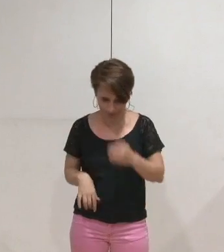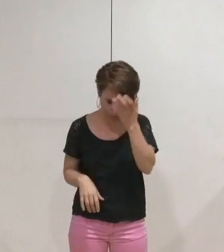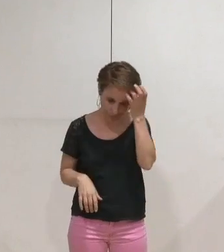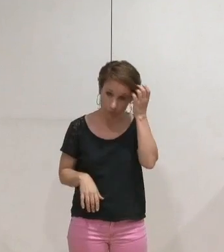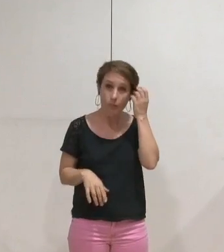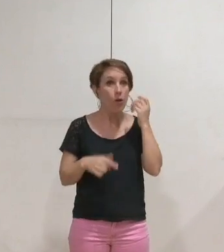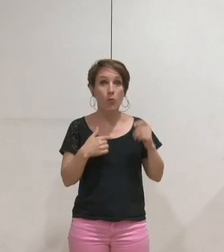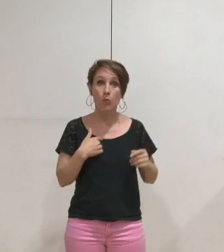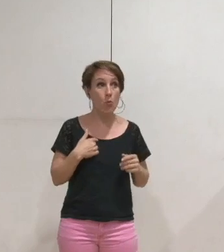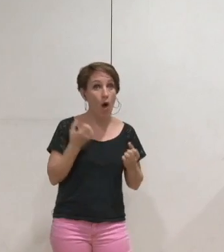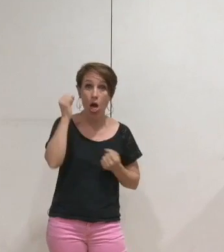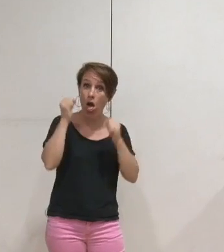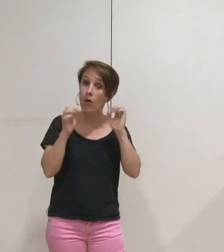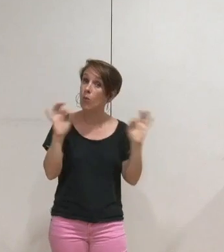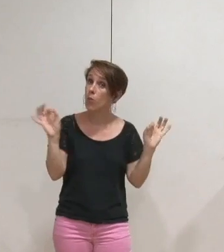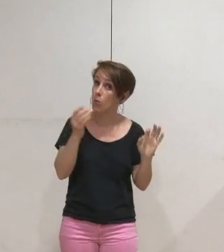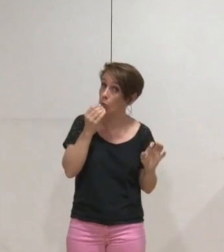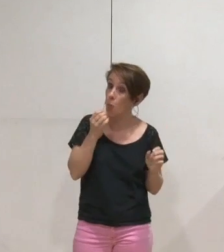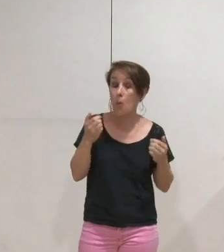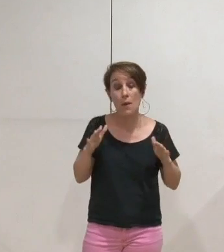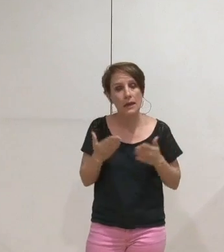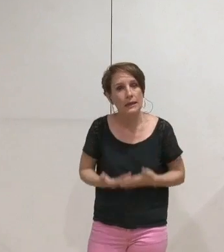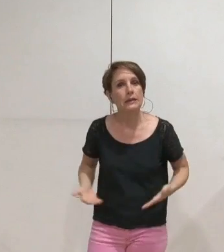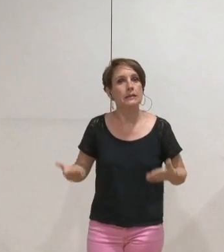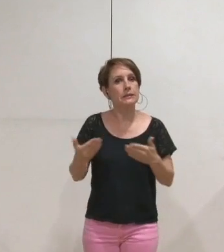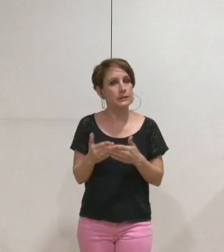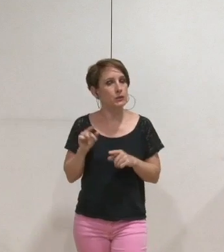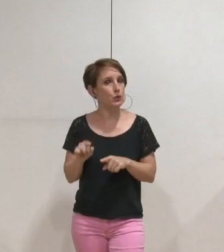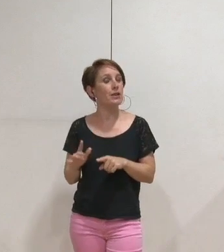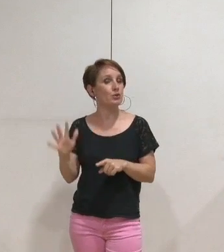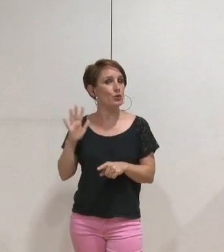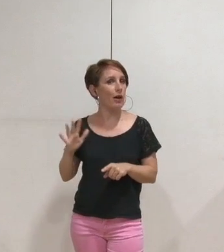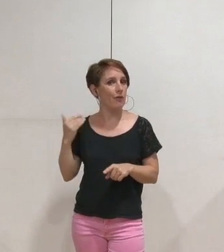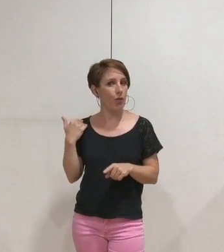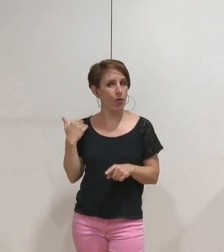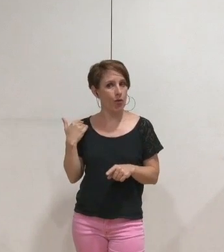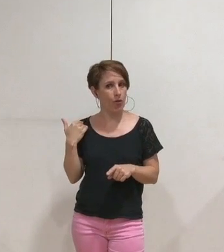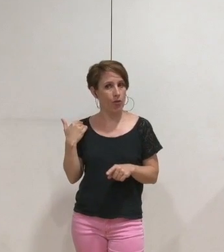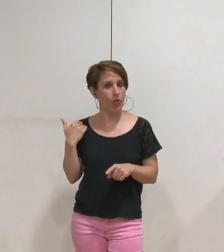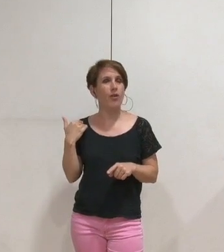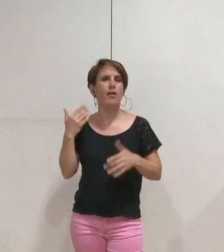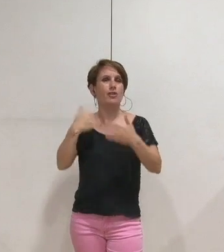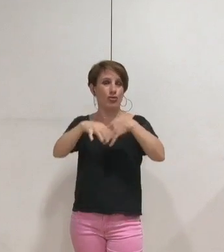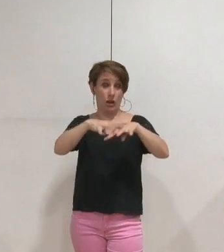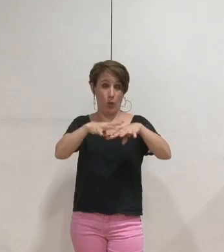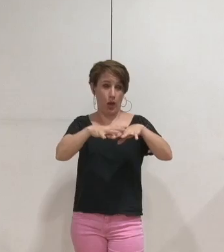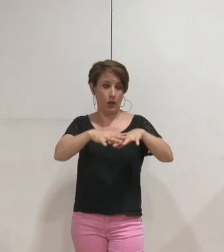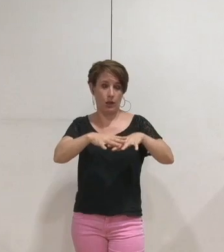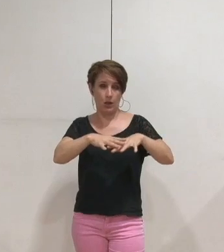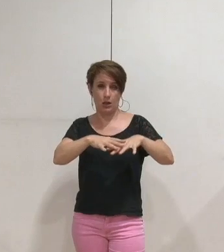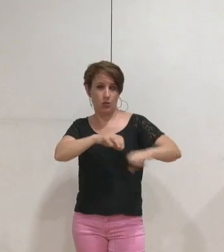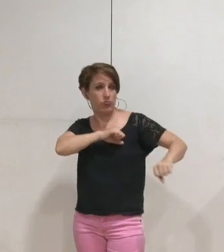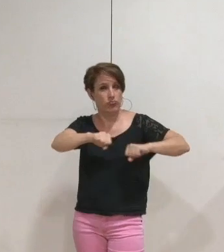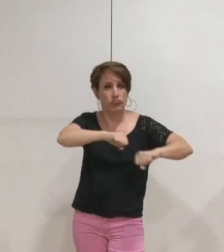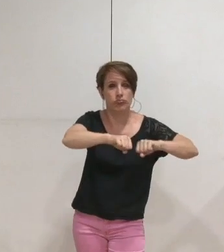très dépassionné dans un contexte de mobilisation importante sur le secteur notamment